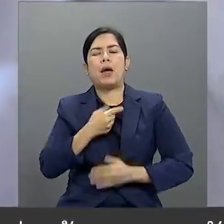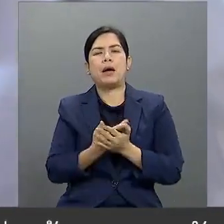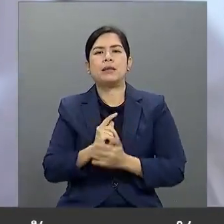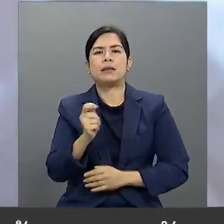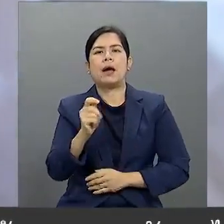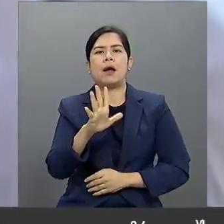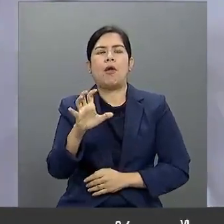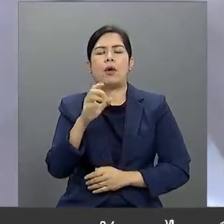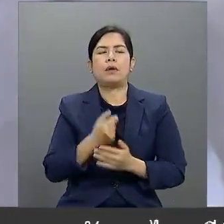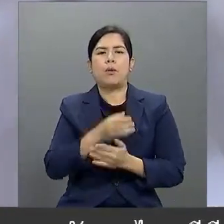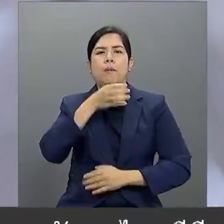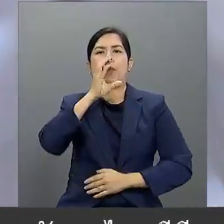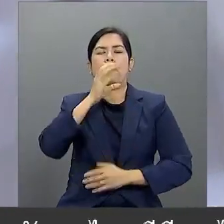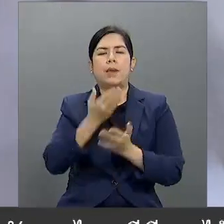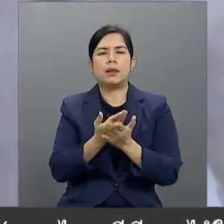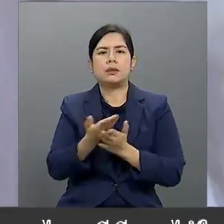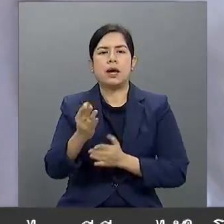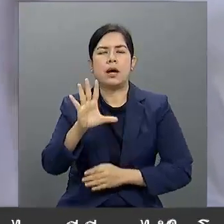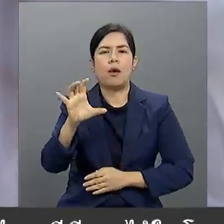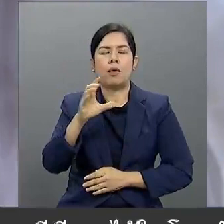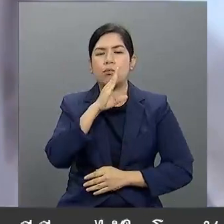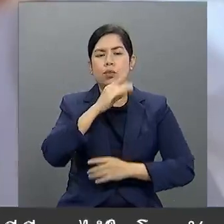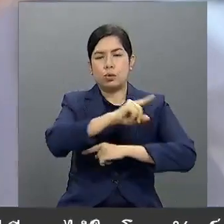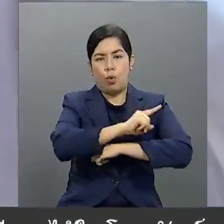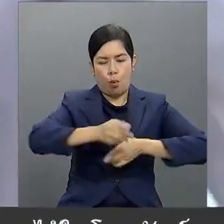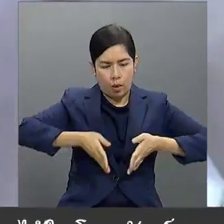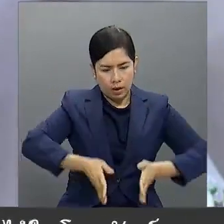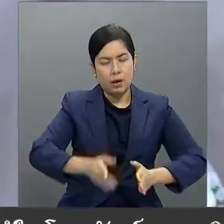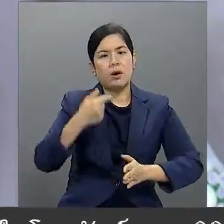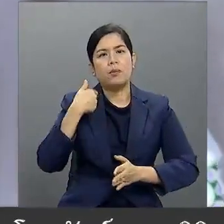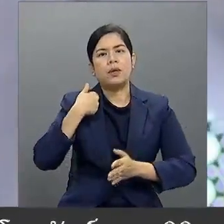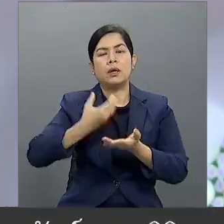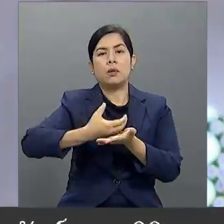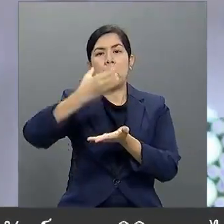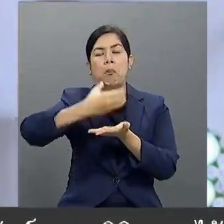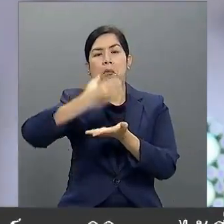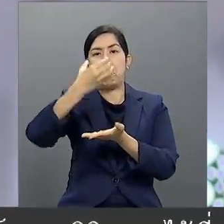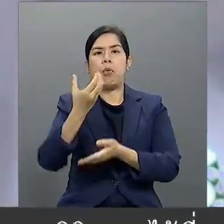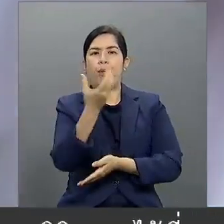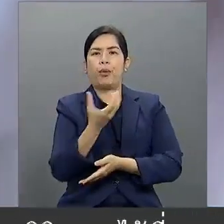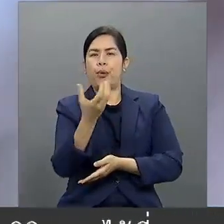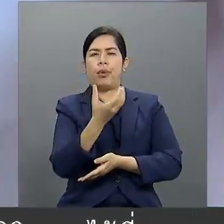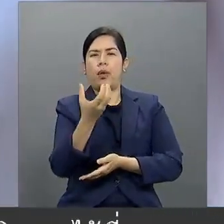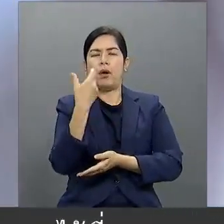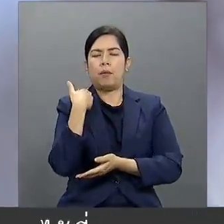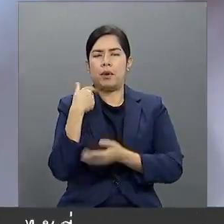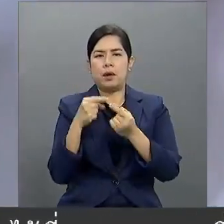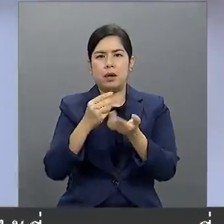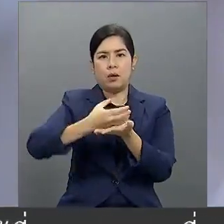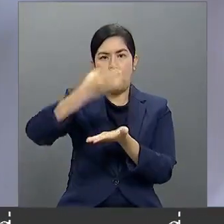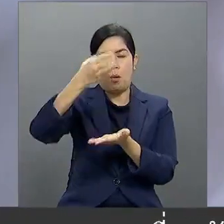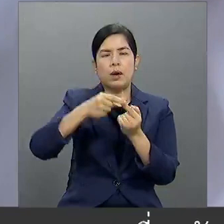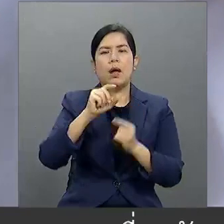าที่มีวันเกิดแฮปปี้เบิร์ธเดย์ก็เอาแชมเปญมาก็ขวดละแสนเปิดไฟจุ๊กจุ๊กจุ๊กจุ๊กออกมาแฮปปี้เบิร์ธเดย์